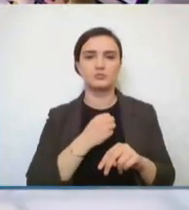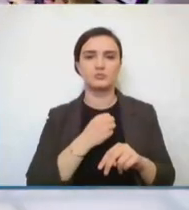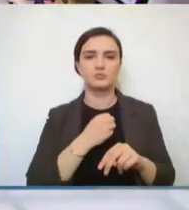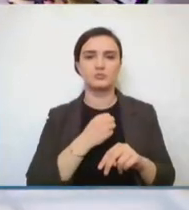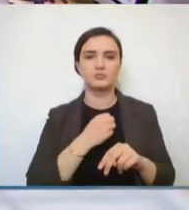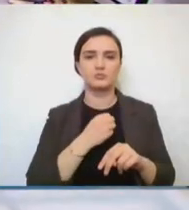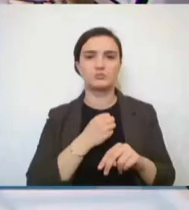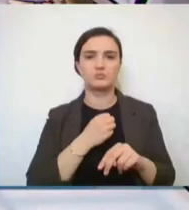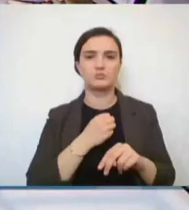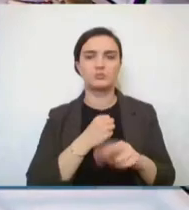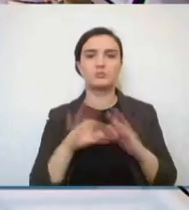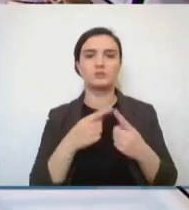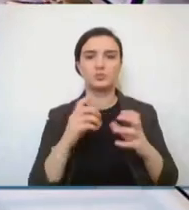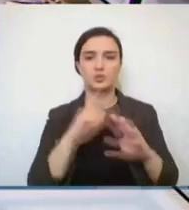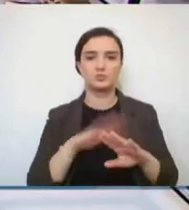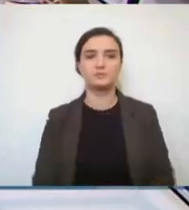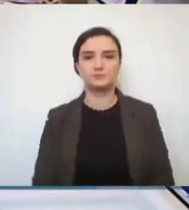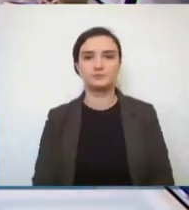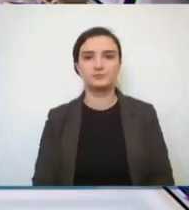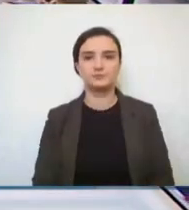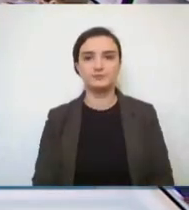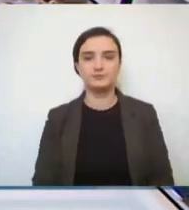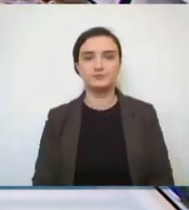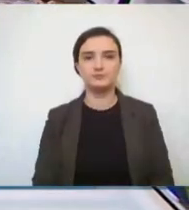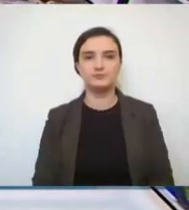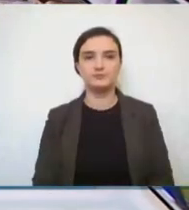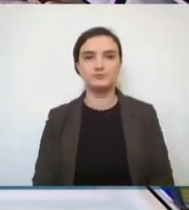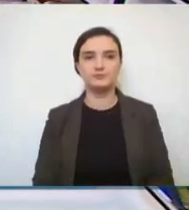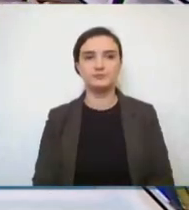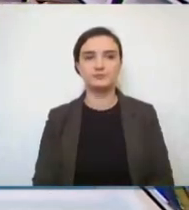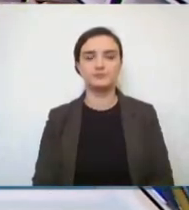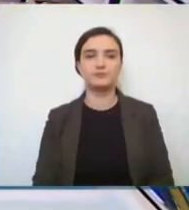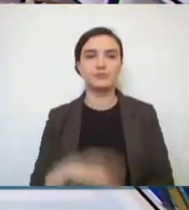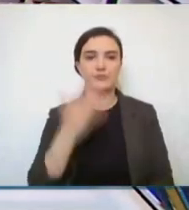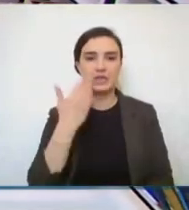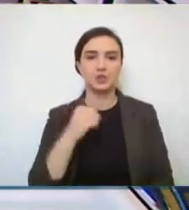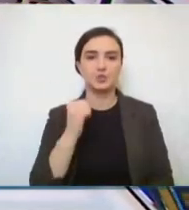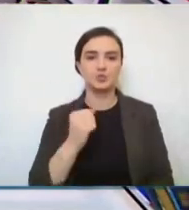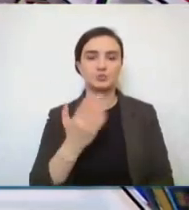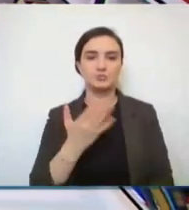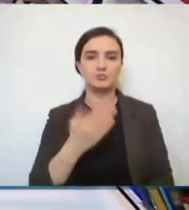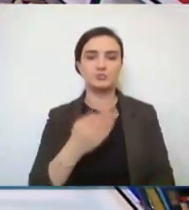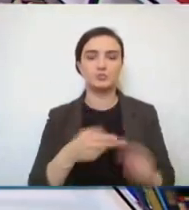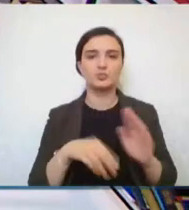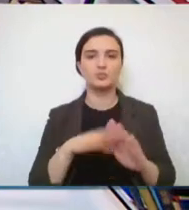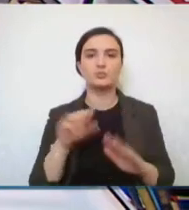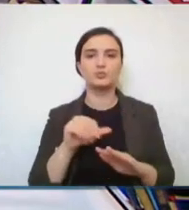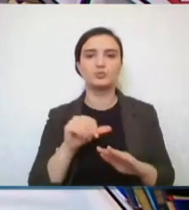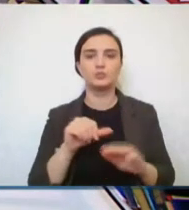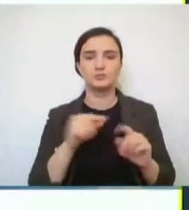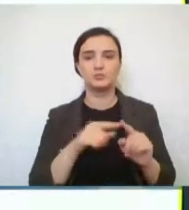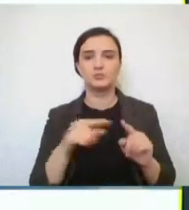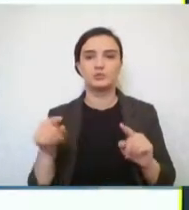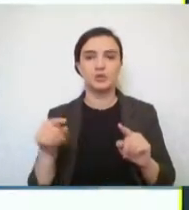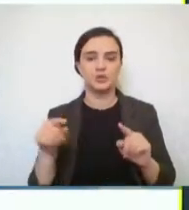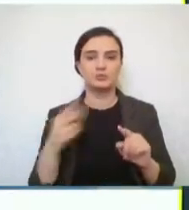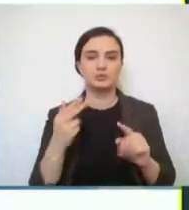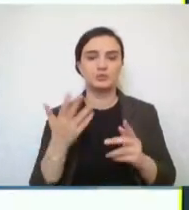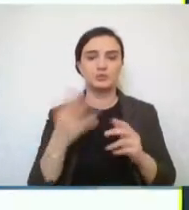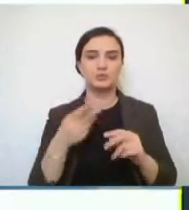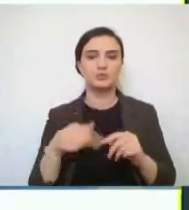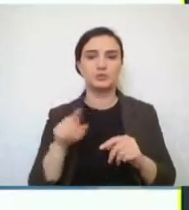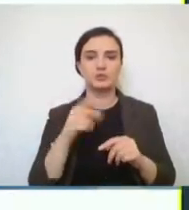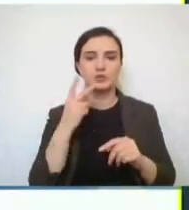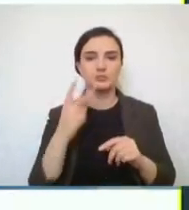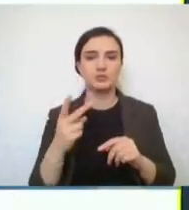გართულება, რომელიც ინსულტი მაგალითად ძალიან უფრო დრამატულად შეიძლება მიმდინარეობდეს და თუ ეს დაფიქსირდა, არა აქვს